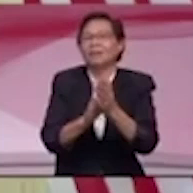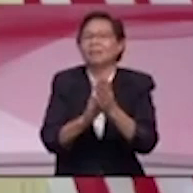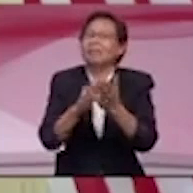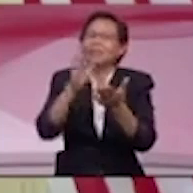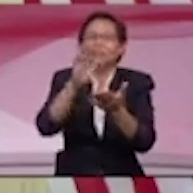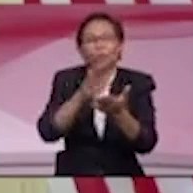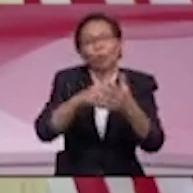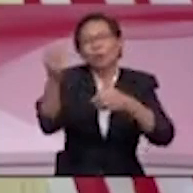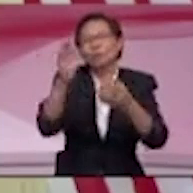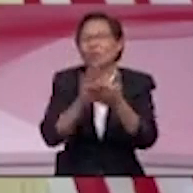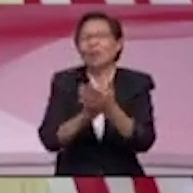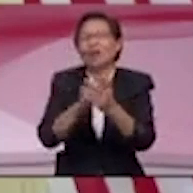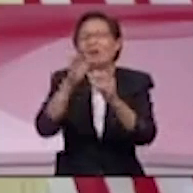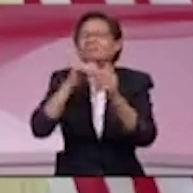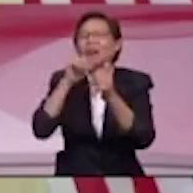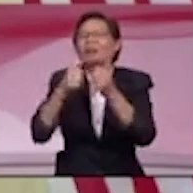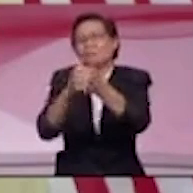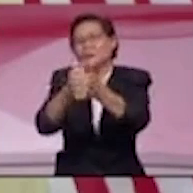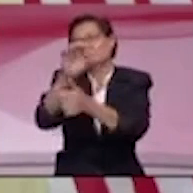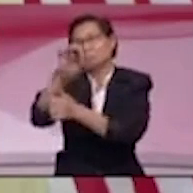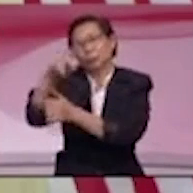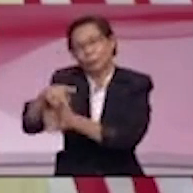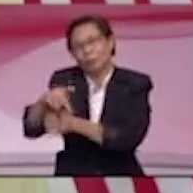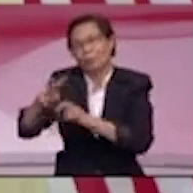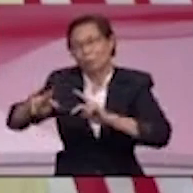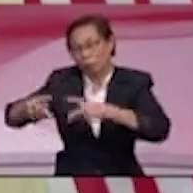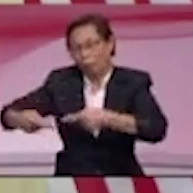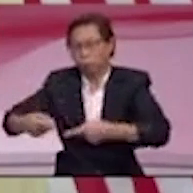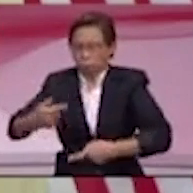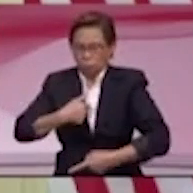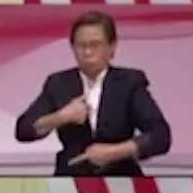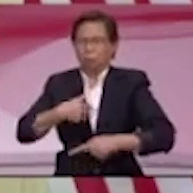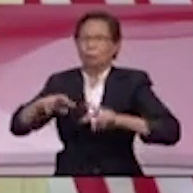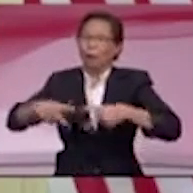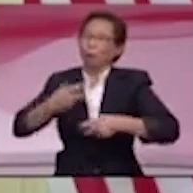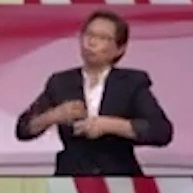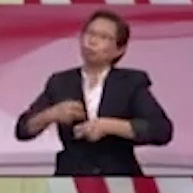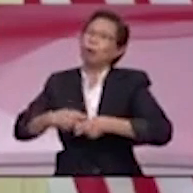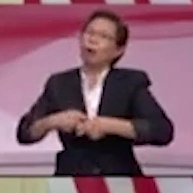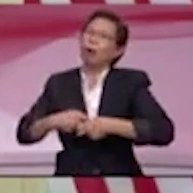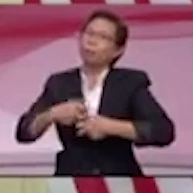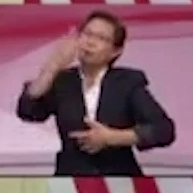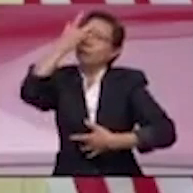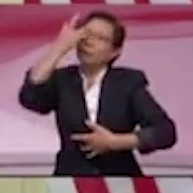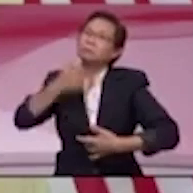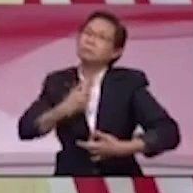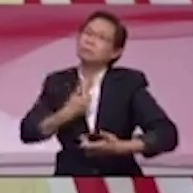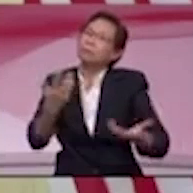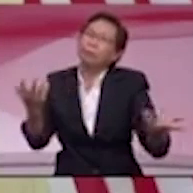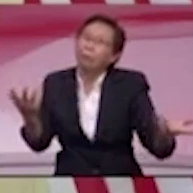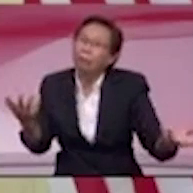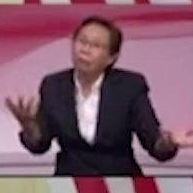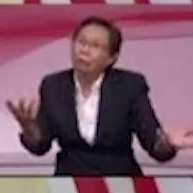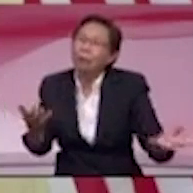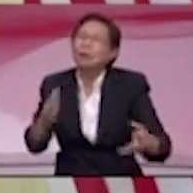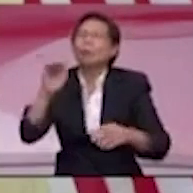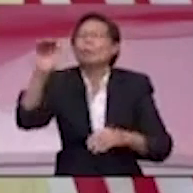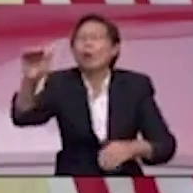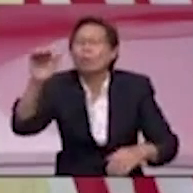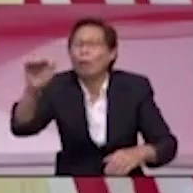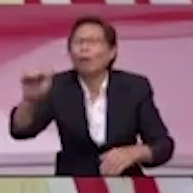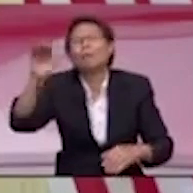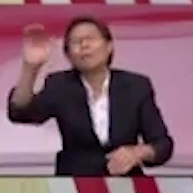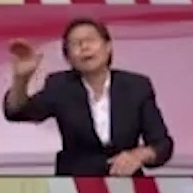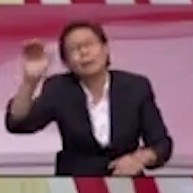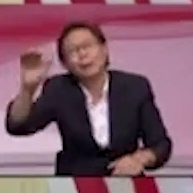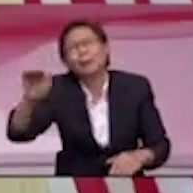SOP. Jadi itu akan mengakibatnya adalah diri mereka sendiri. Dan saya menyerulah kepada pelajar-pelajar ini